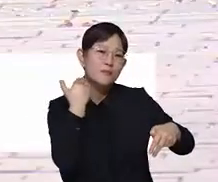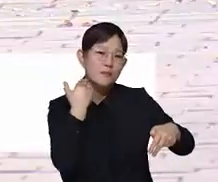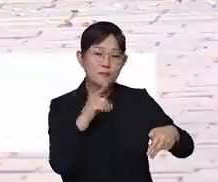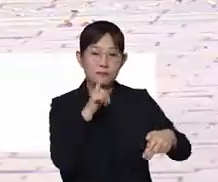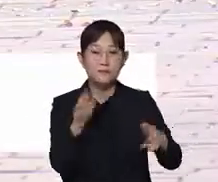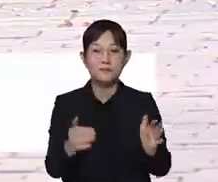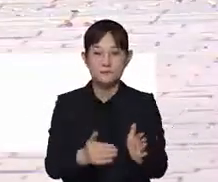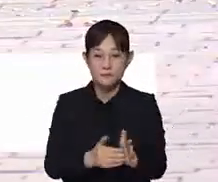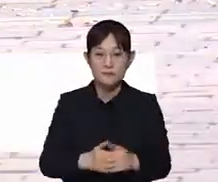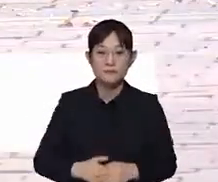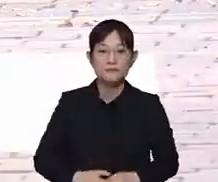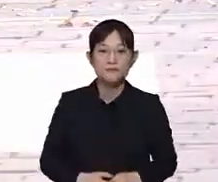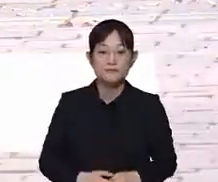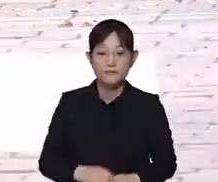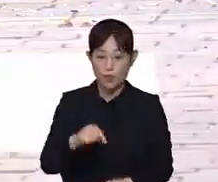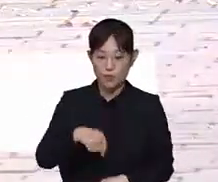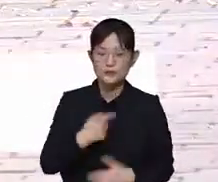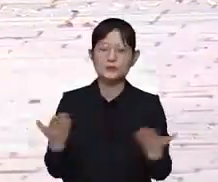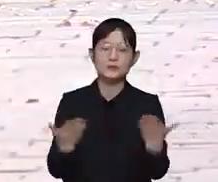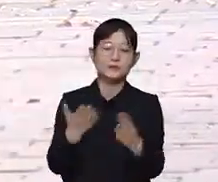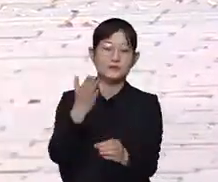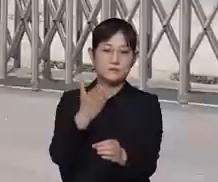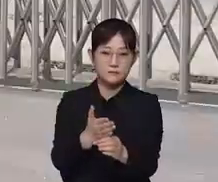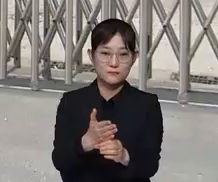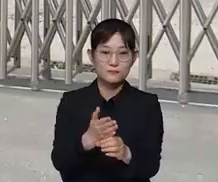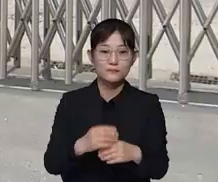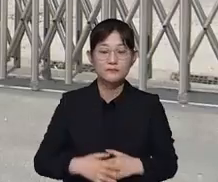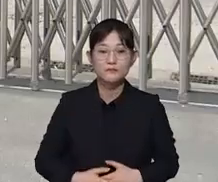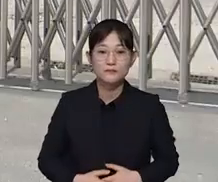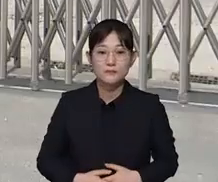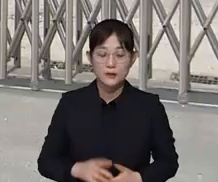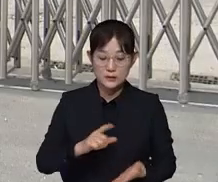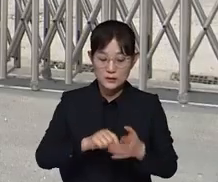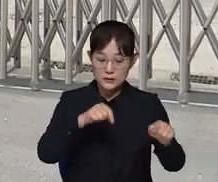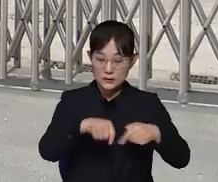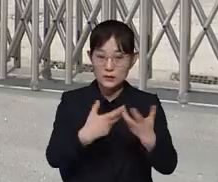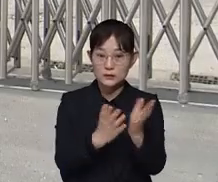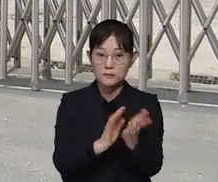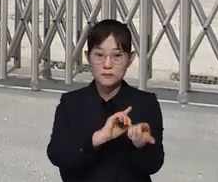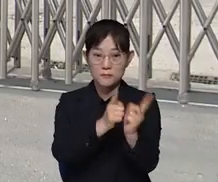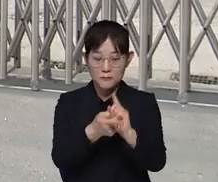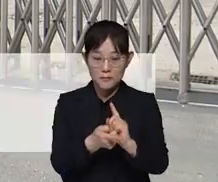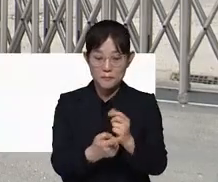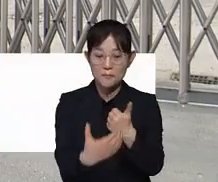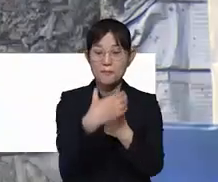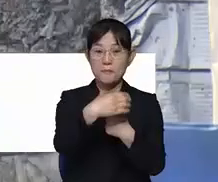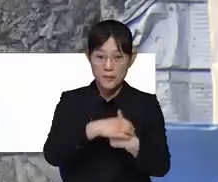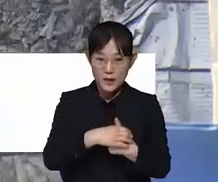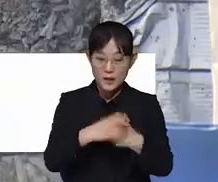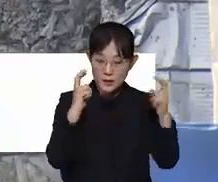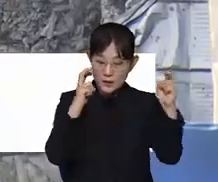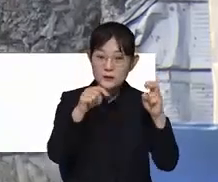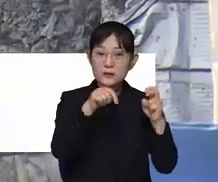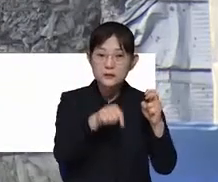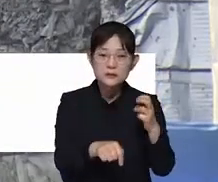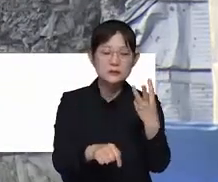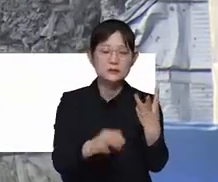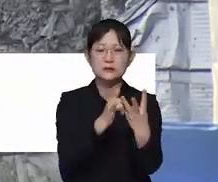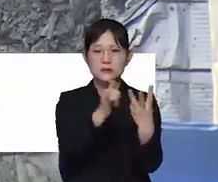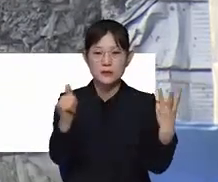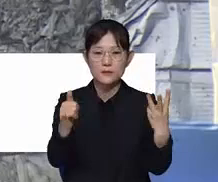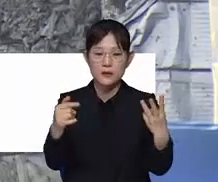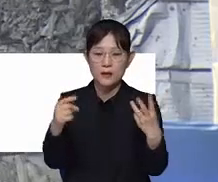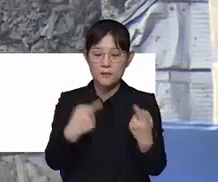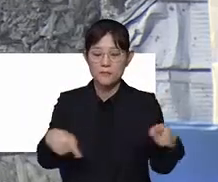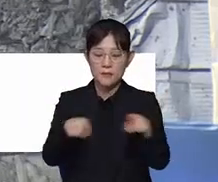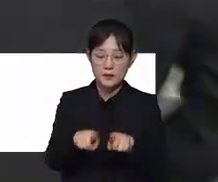진술했는데 당시 홀로 작업 중이었습니다. 지자체의 위탁을 받은 생활 폐기물 수거 업체는 3명이 한